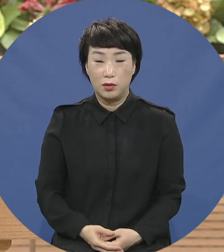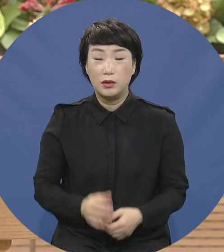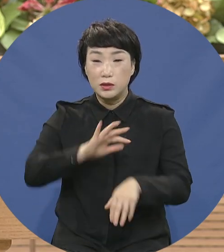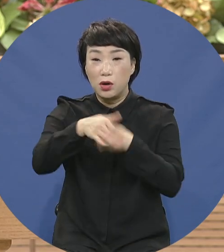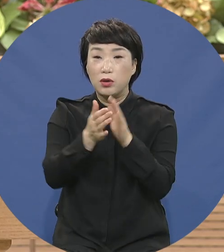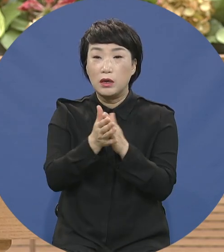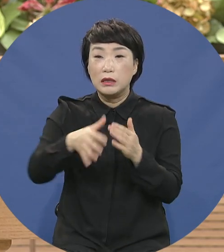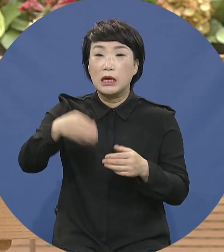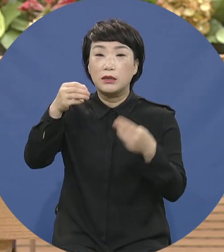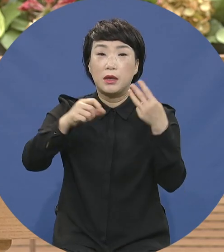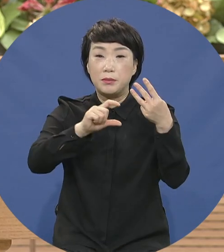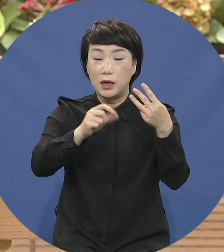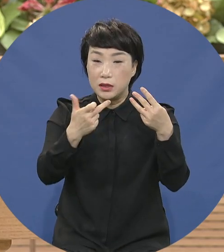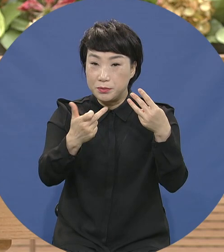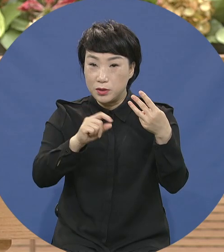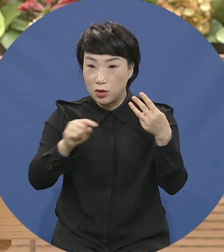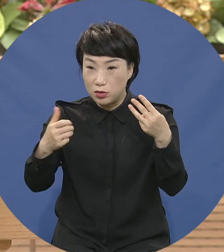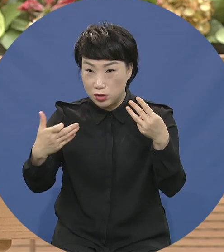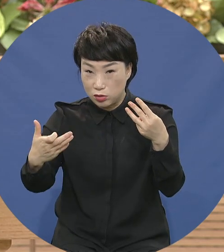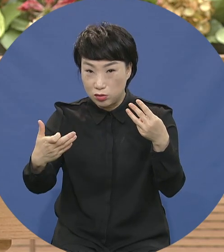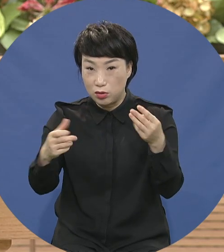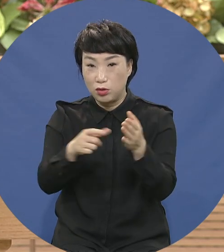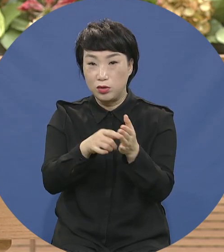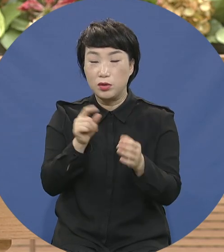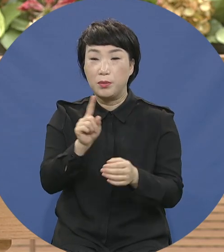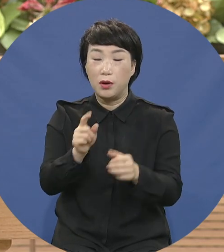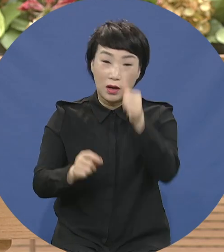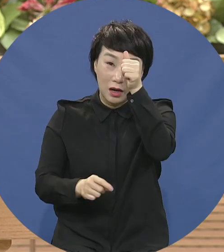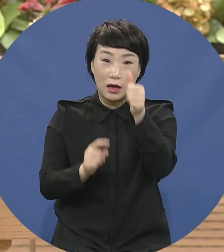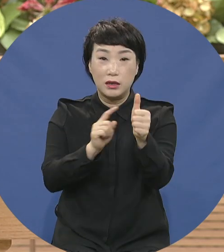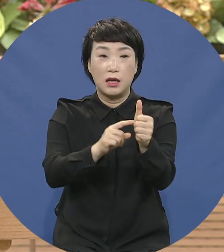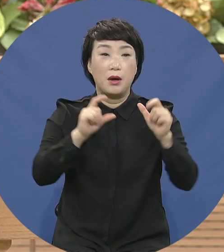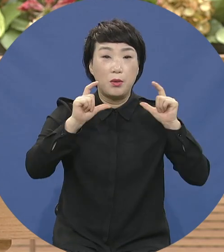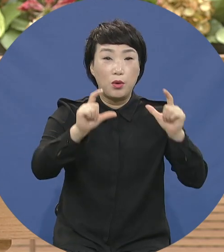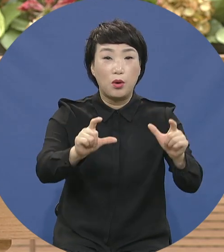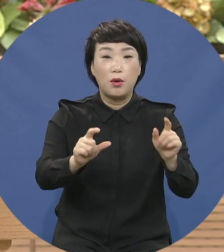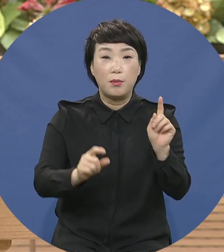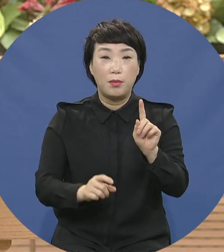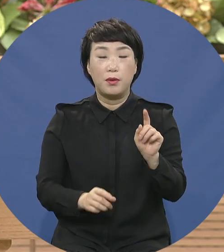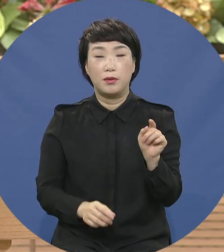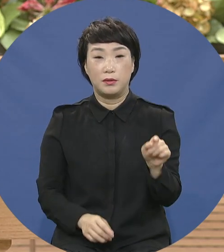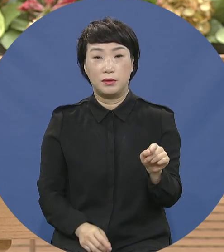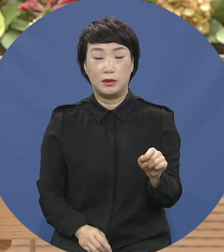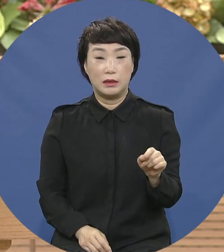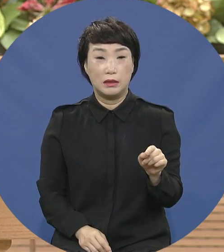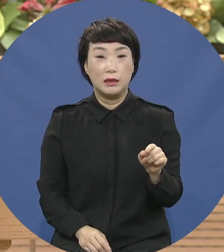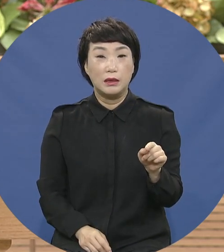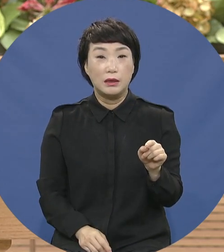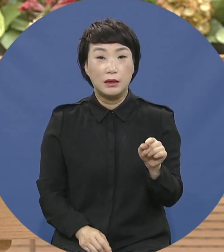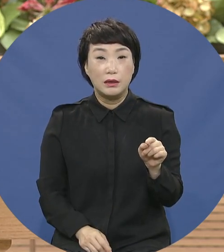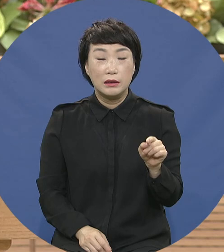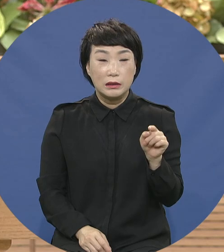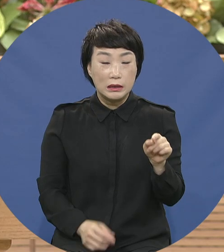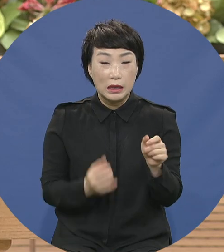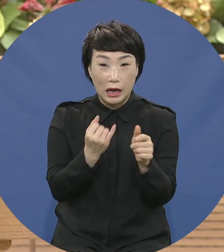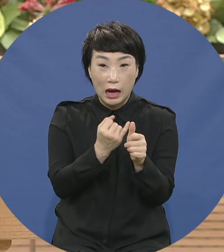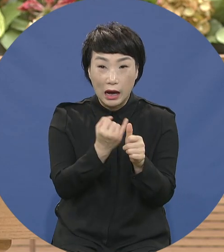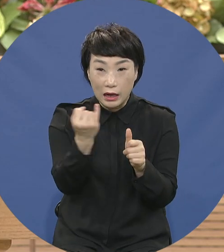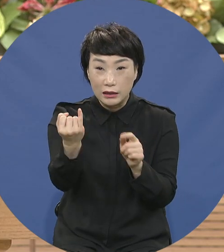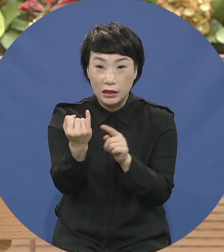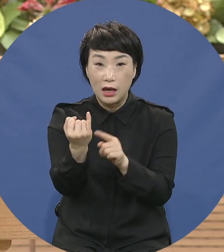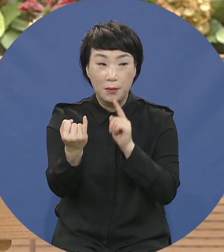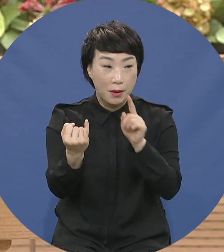창세기 3장 17절로 19절에 아담에게 이르시되 네가 내